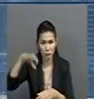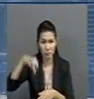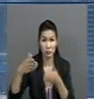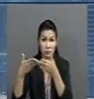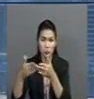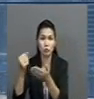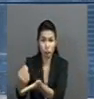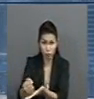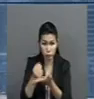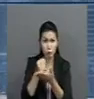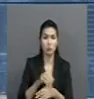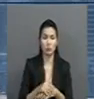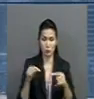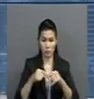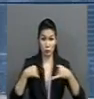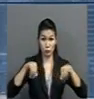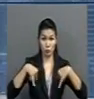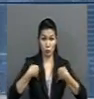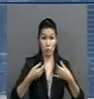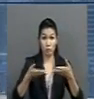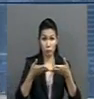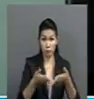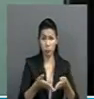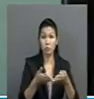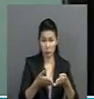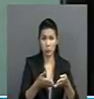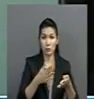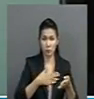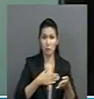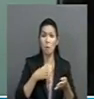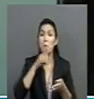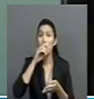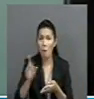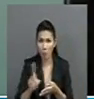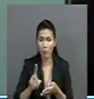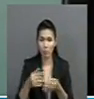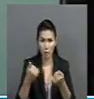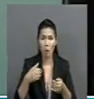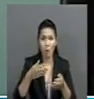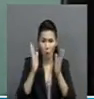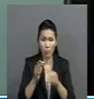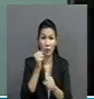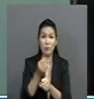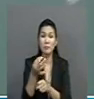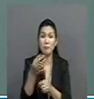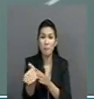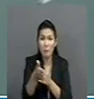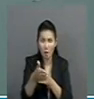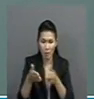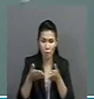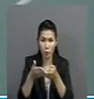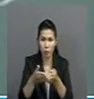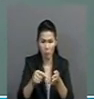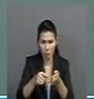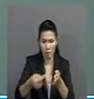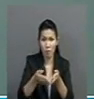ณวิตราเป็นเจ้าของเรือประมงบำรุงไทยนาวา1บอกว่าลูกเรือครับประสบอุบัติเหตุมีน้ำเข้า